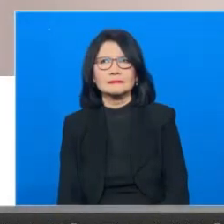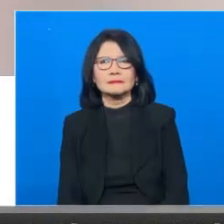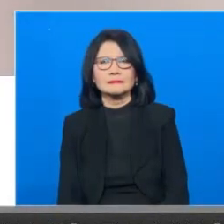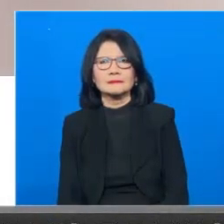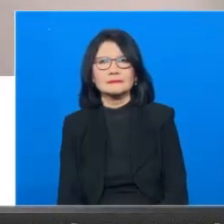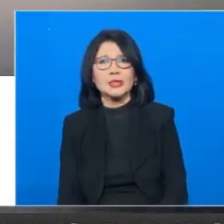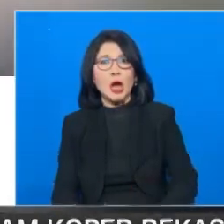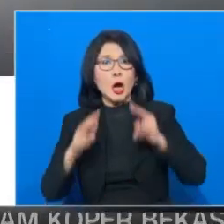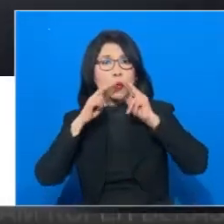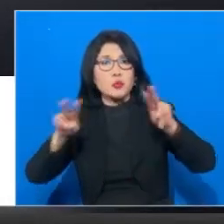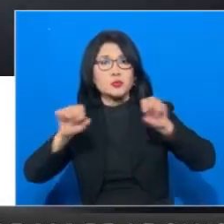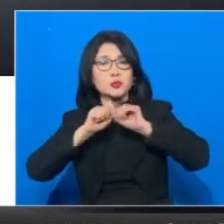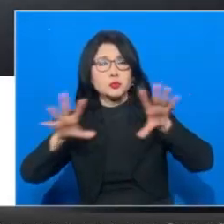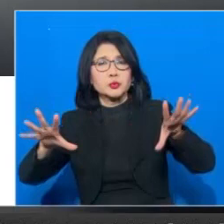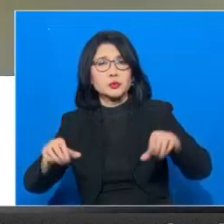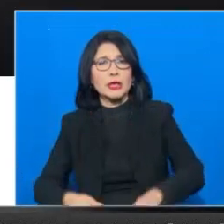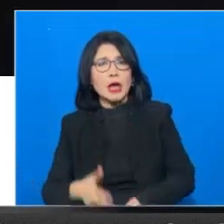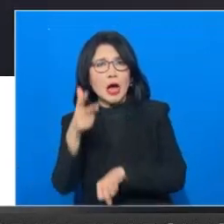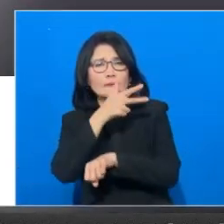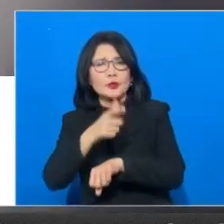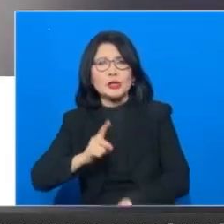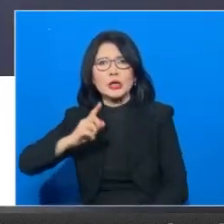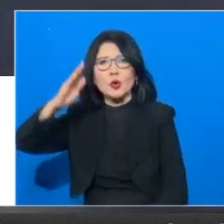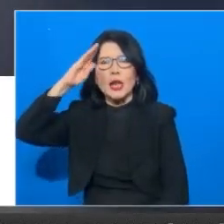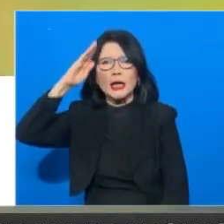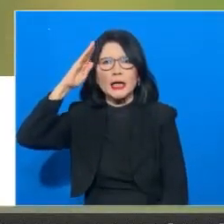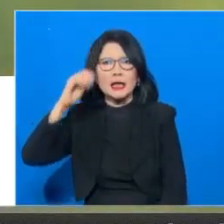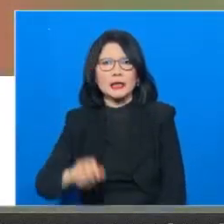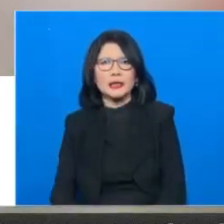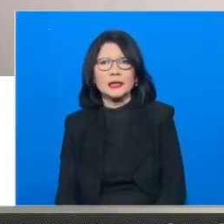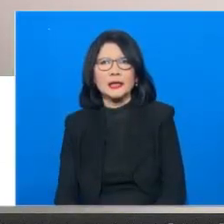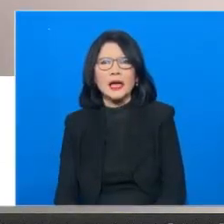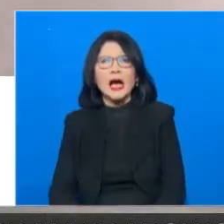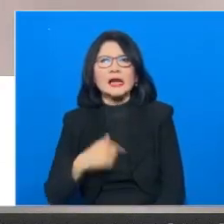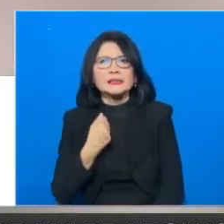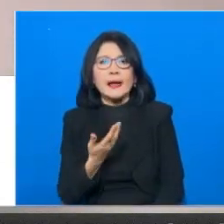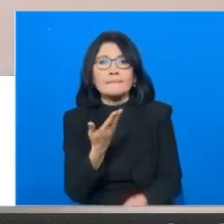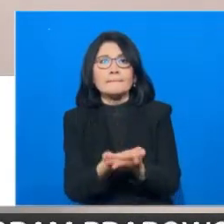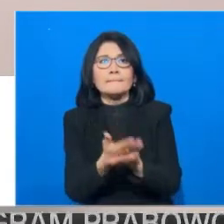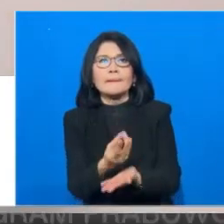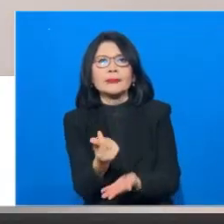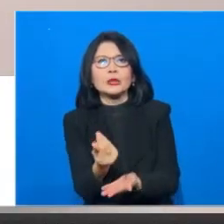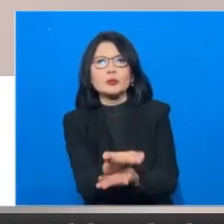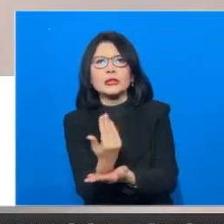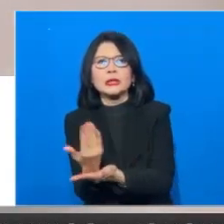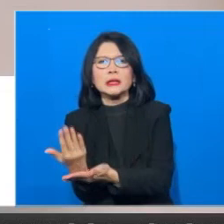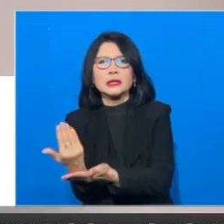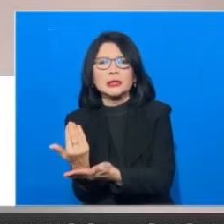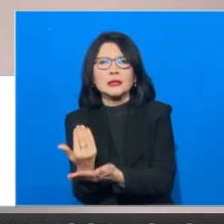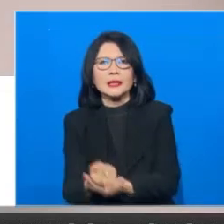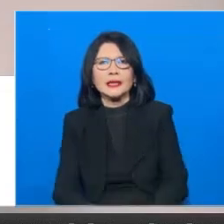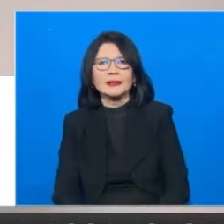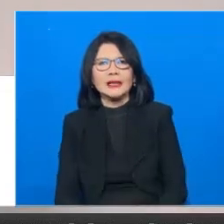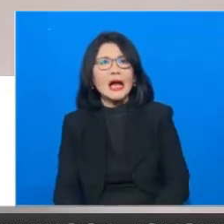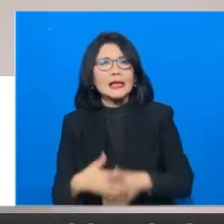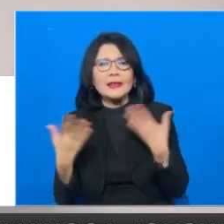Media sosial juga diramaikan dengan unggahan video seorang pria yang diduga sedang melakukan pungutan liar di daerah Curug Ciburial,